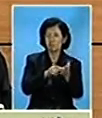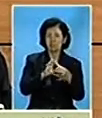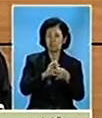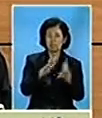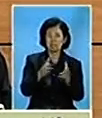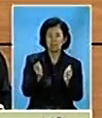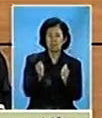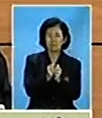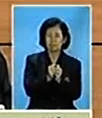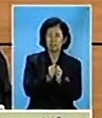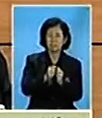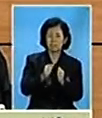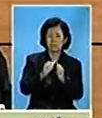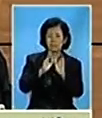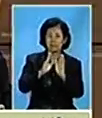ครับกราบขอบคุณครับ